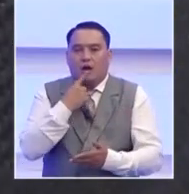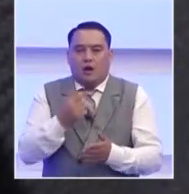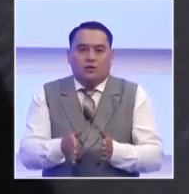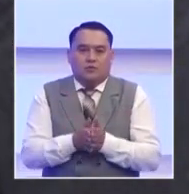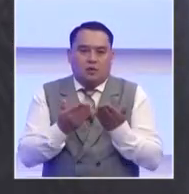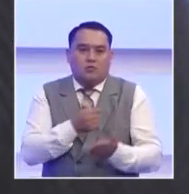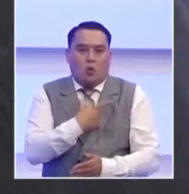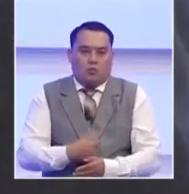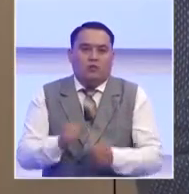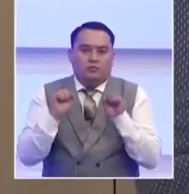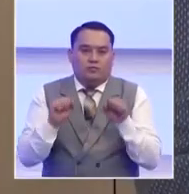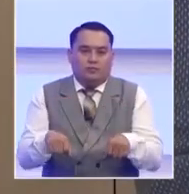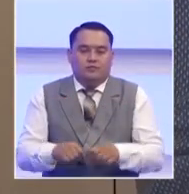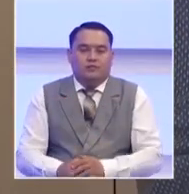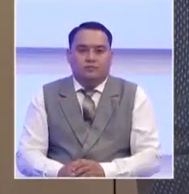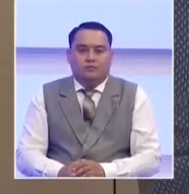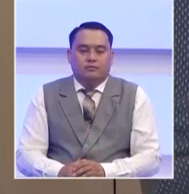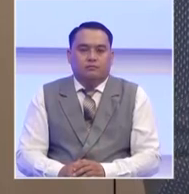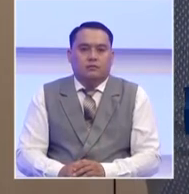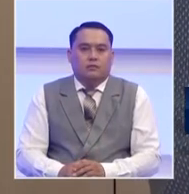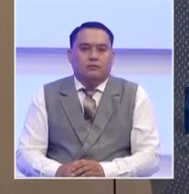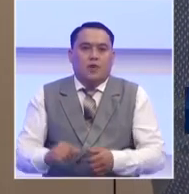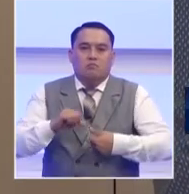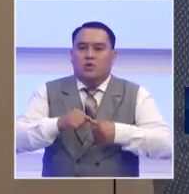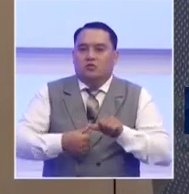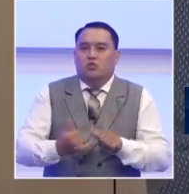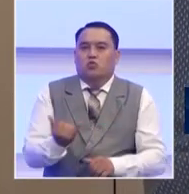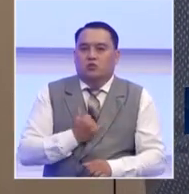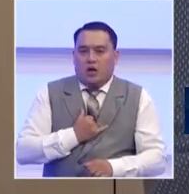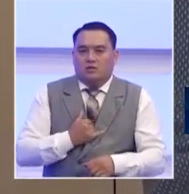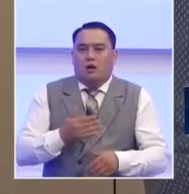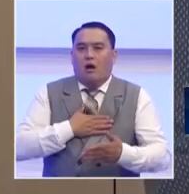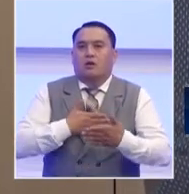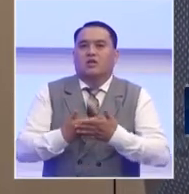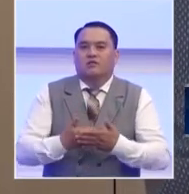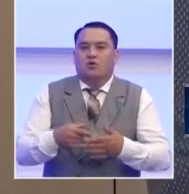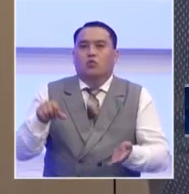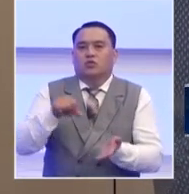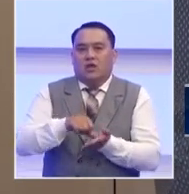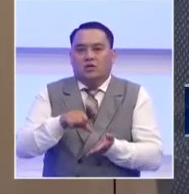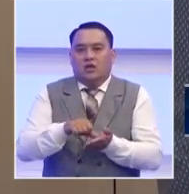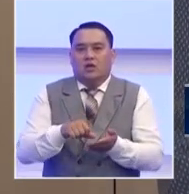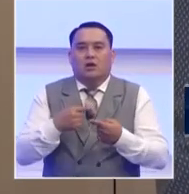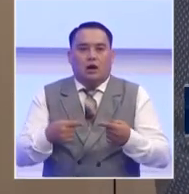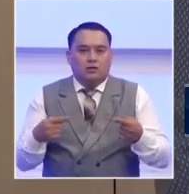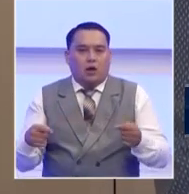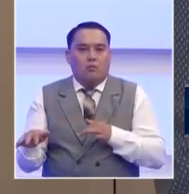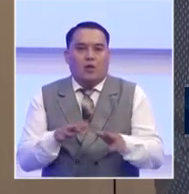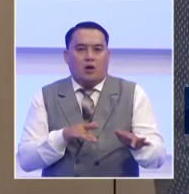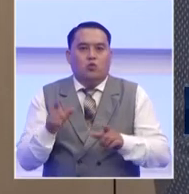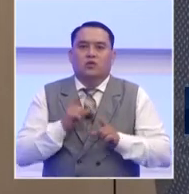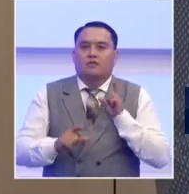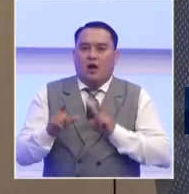с красным дипломом. Постоянно он у нас активно участвует в различных мероприятиях